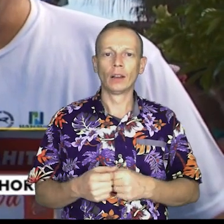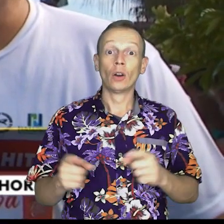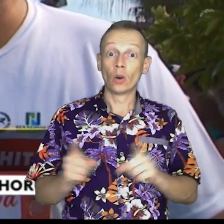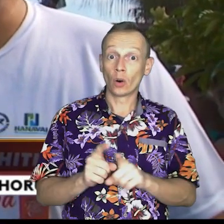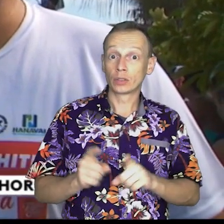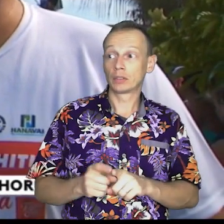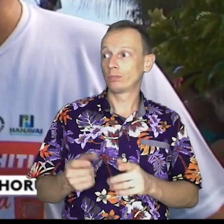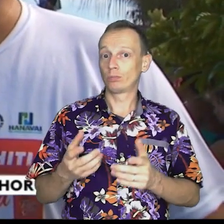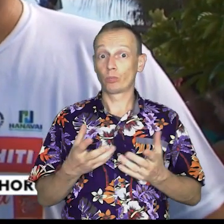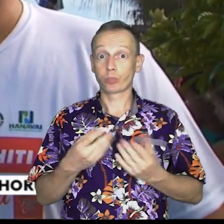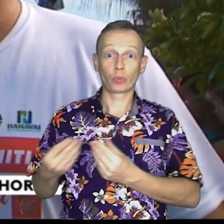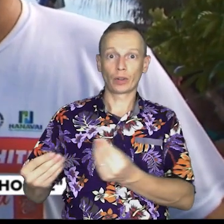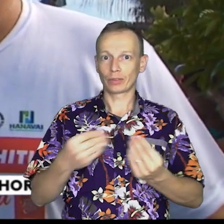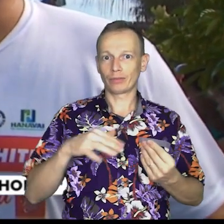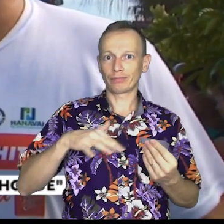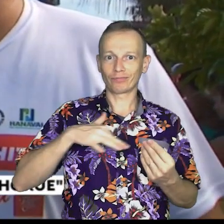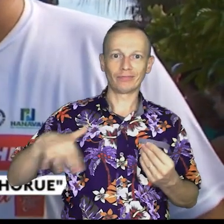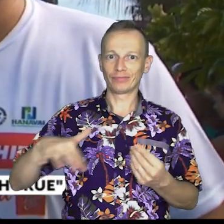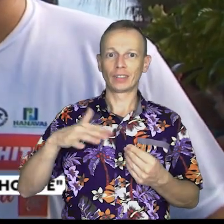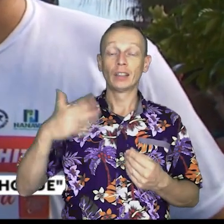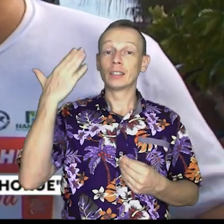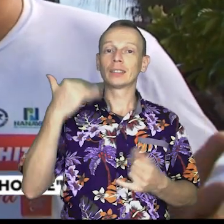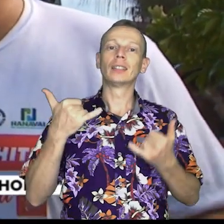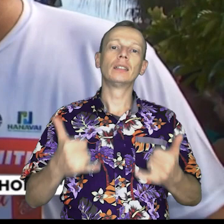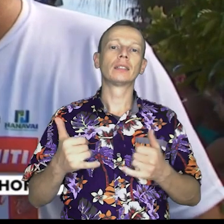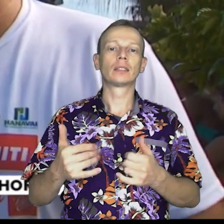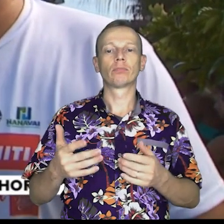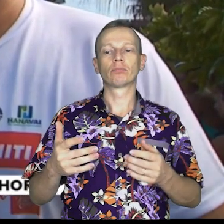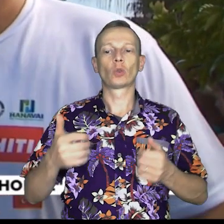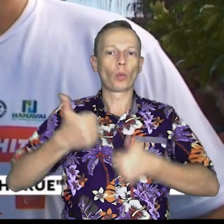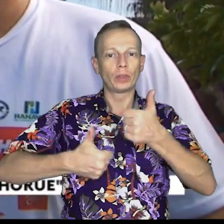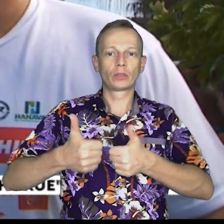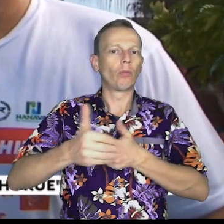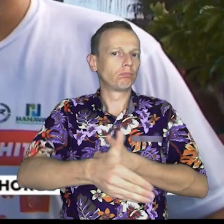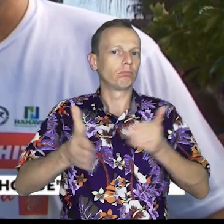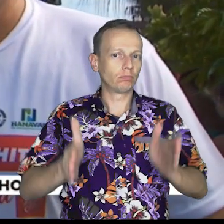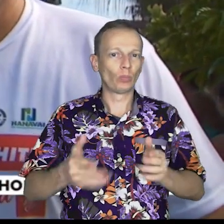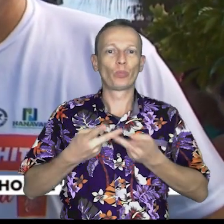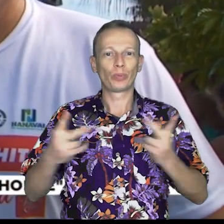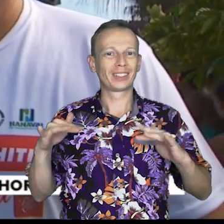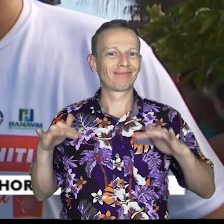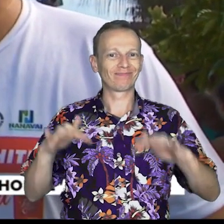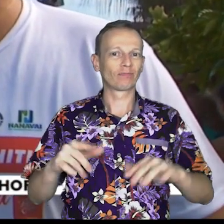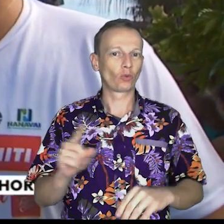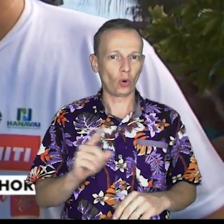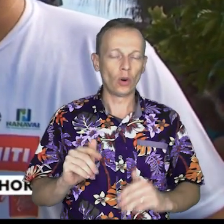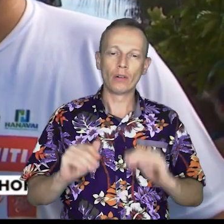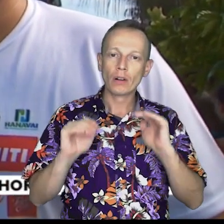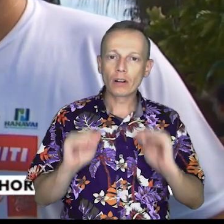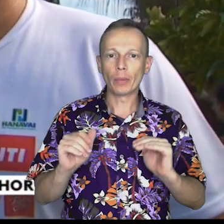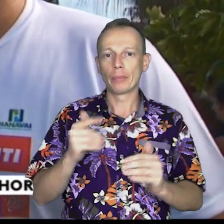Et même la population, on sait que c'est une compétition en huis clos, entre guillemets, mais en tous les cas, on